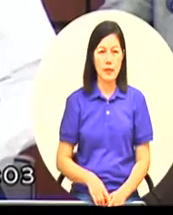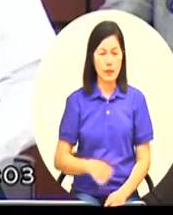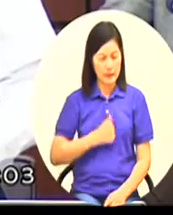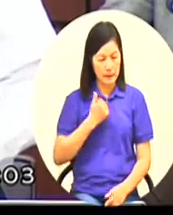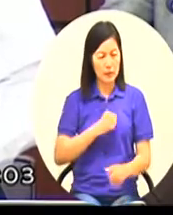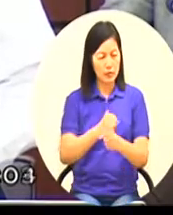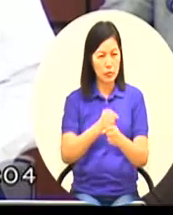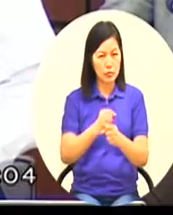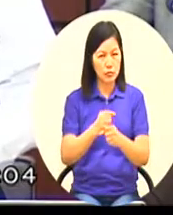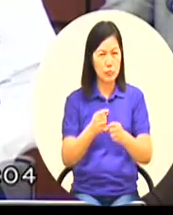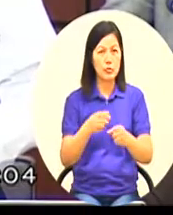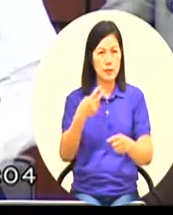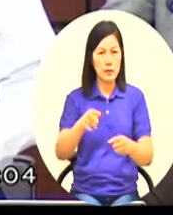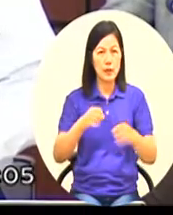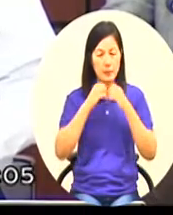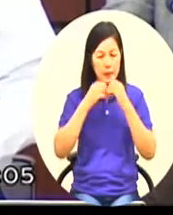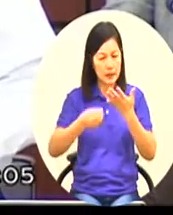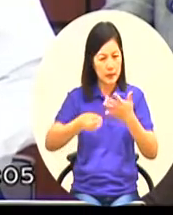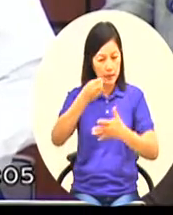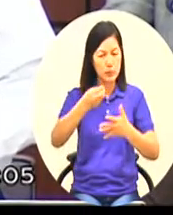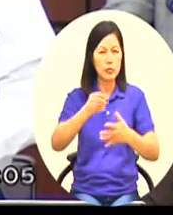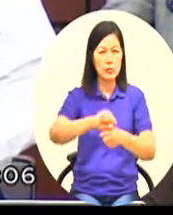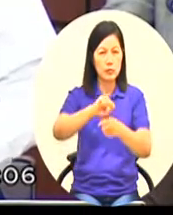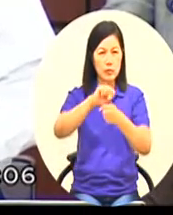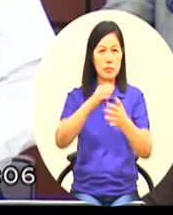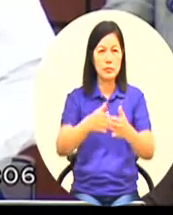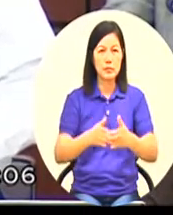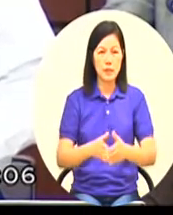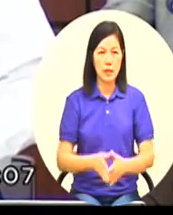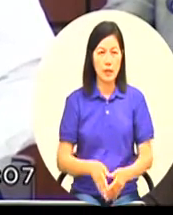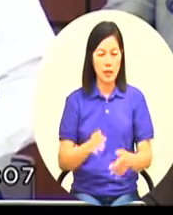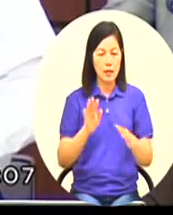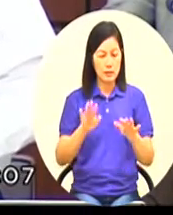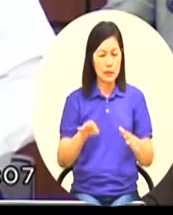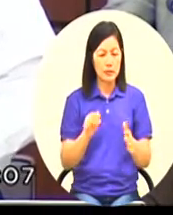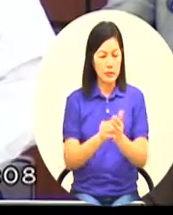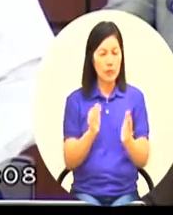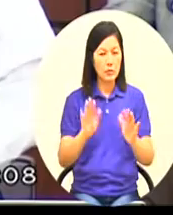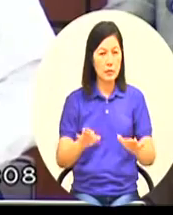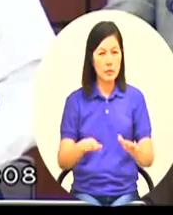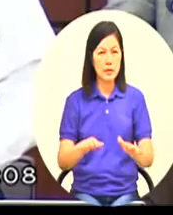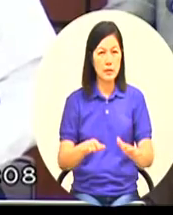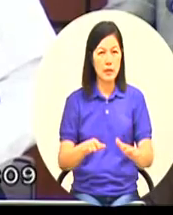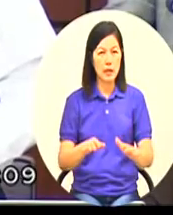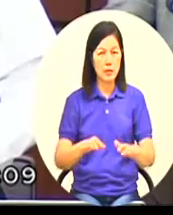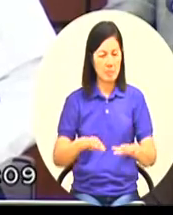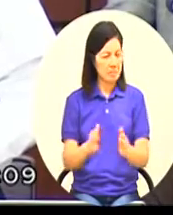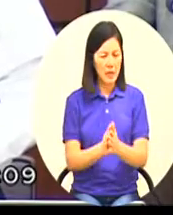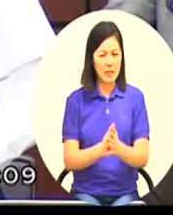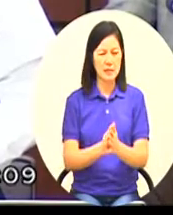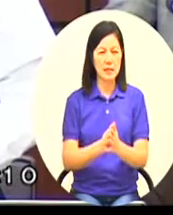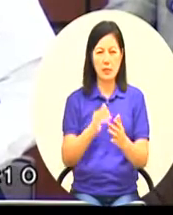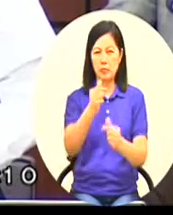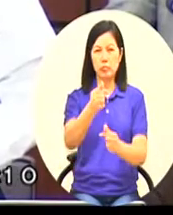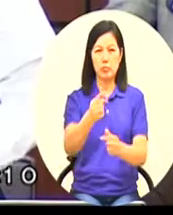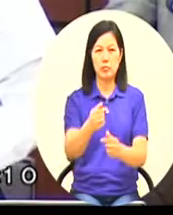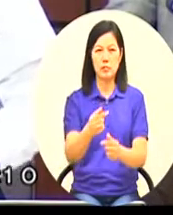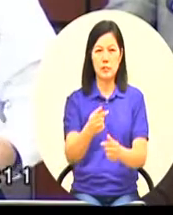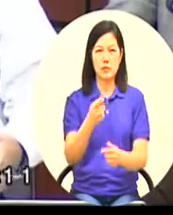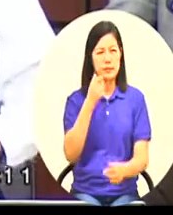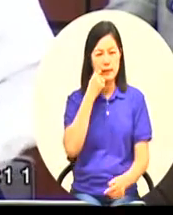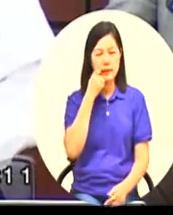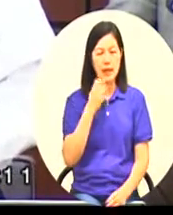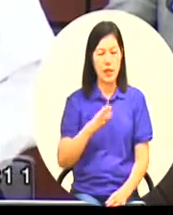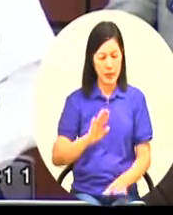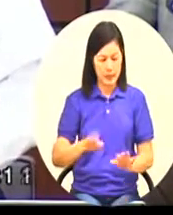品质的提升、资源的增加。那这在目前为止是当然很难一步就到位，但是在目前我们已经在做